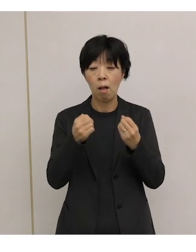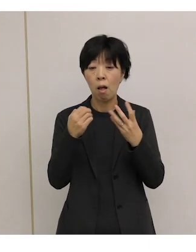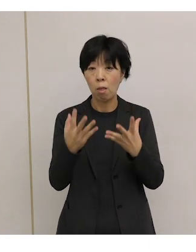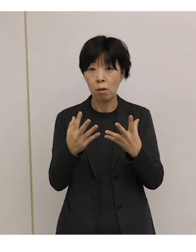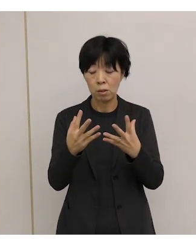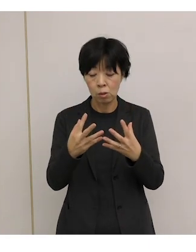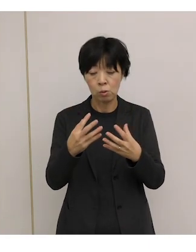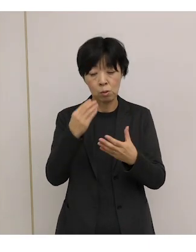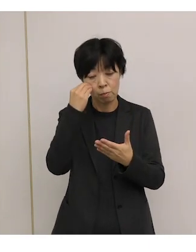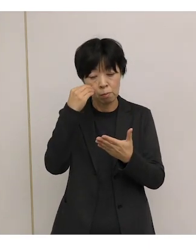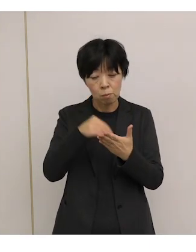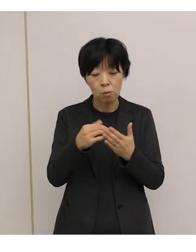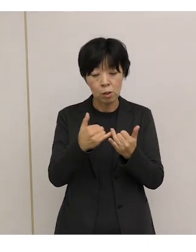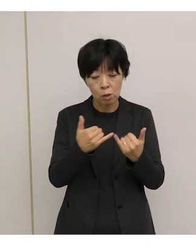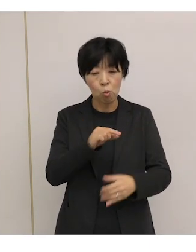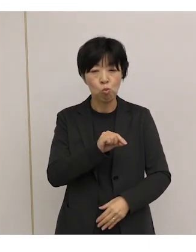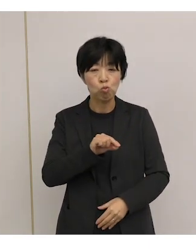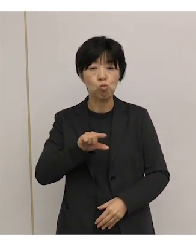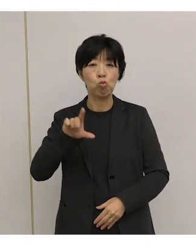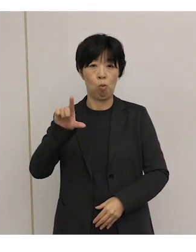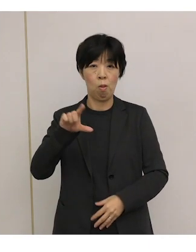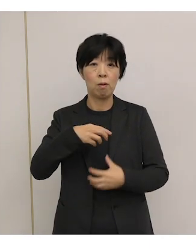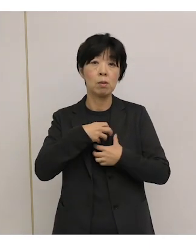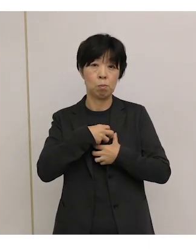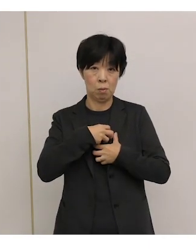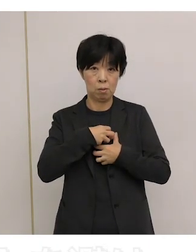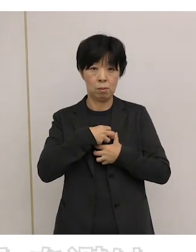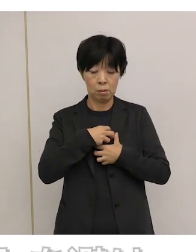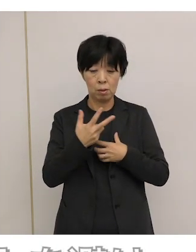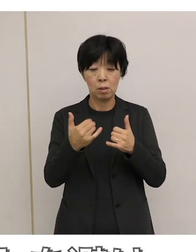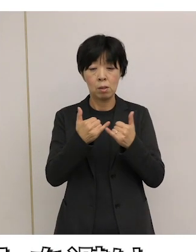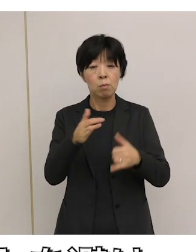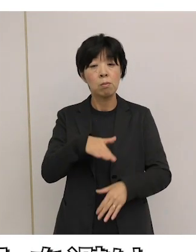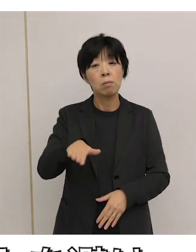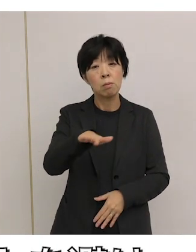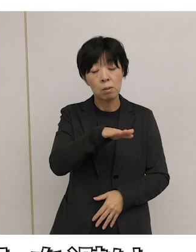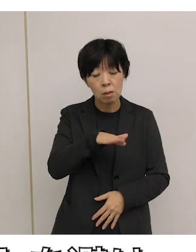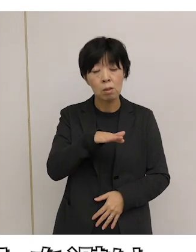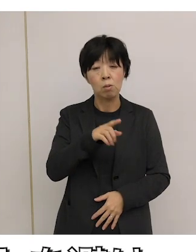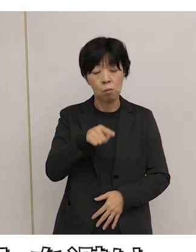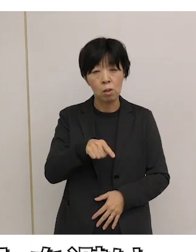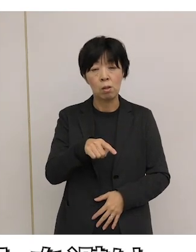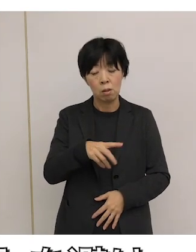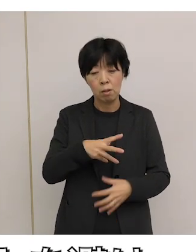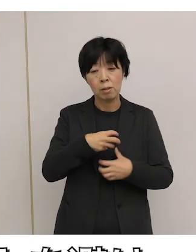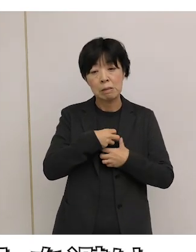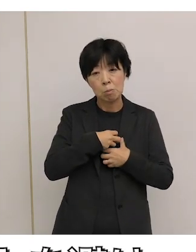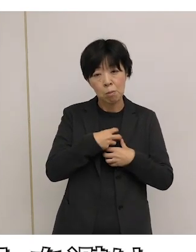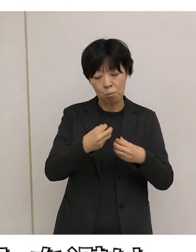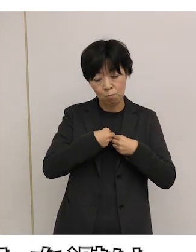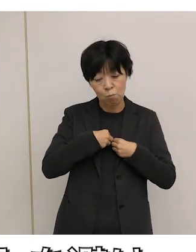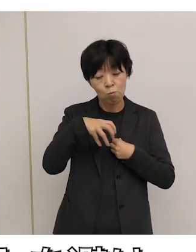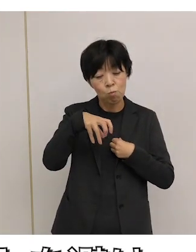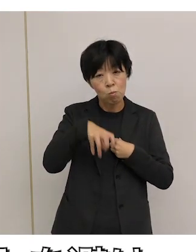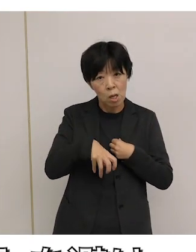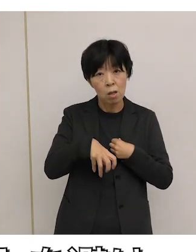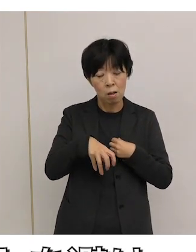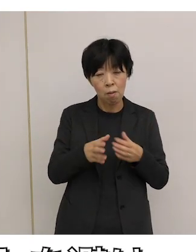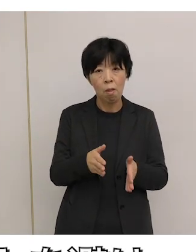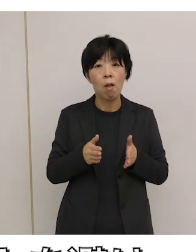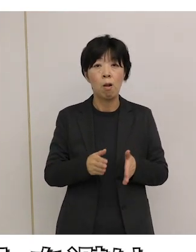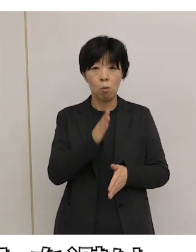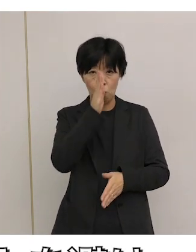の新規陽性者数は増加傾向にあります。市民の皆様は感染リスクが高まる5つの場